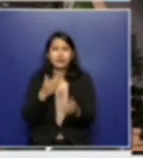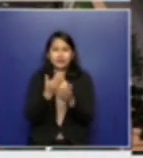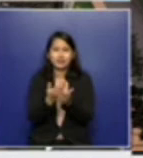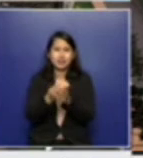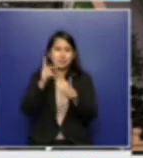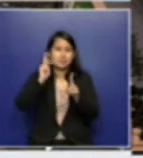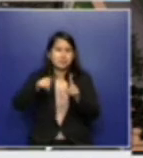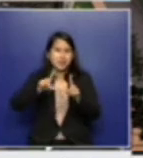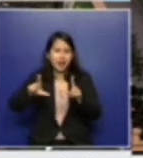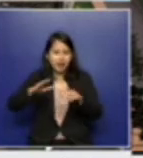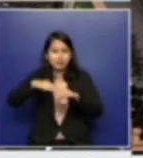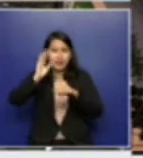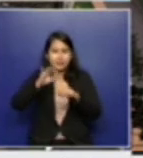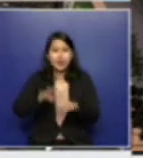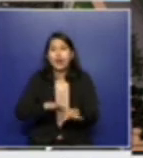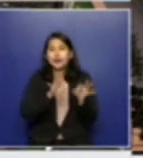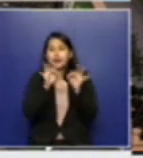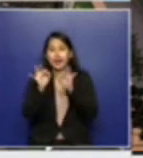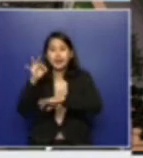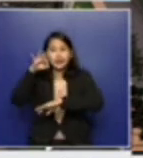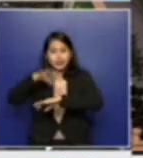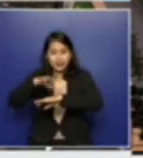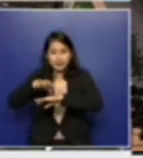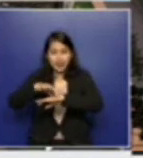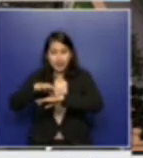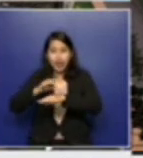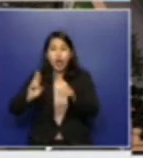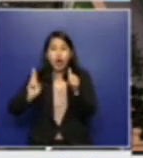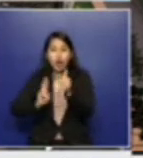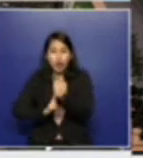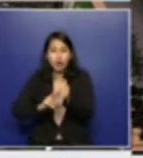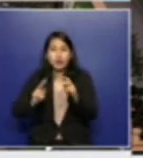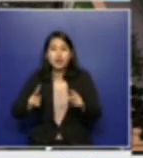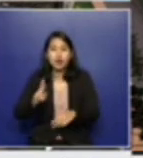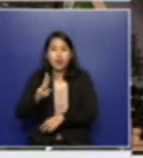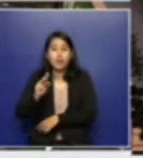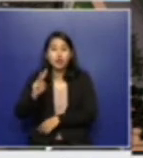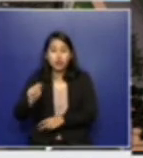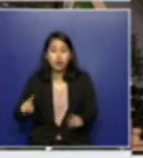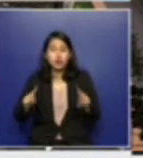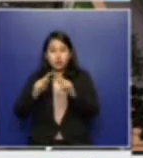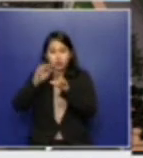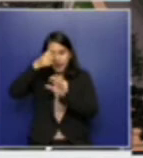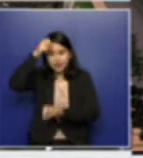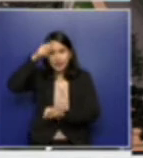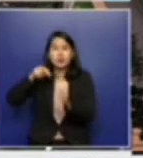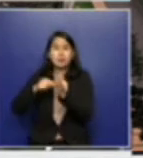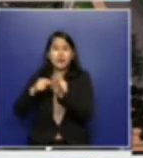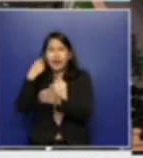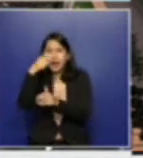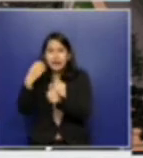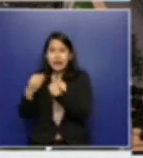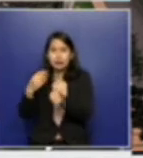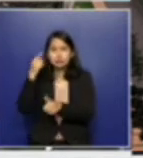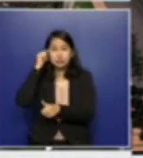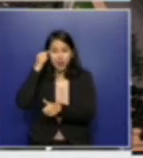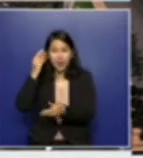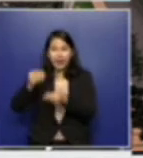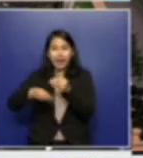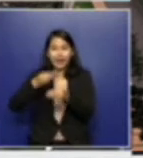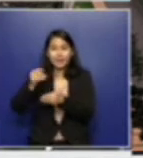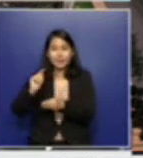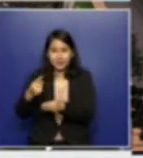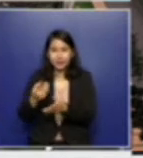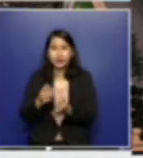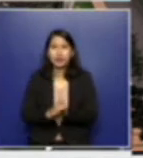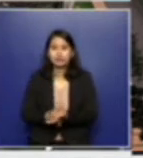ท่านมาอยู่มหาดไทยก็ไม่รู้ใครแนะนำมาอีกครับก็ได้มาขายเครื่องบินตัวนี้อีกครับและในขณะเดียวกันเนี่ยไอ้เครื่องบินคาร์บอฟเ